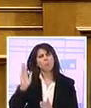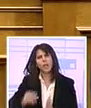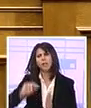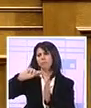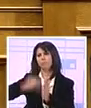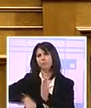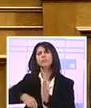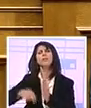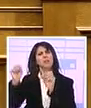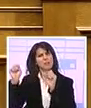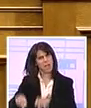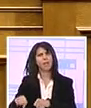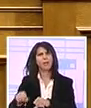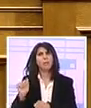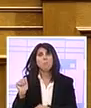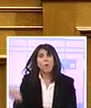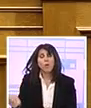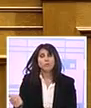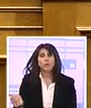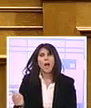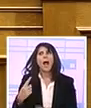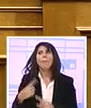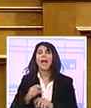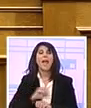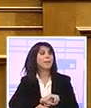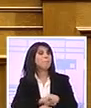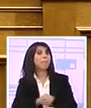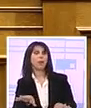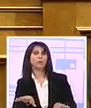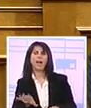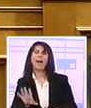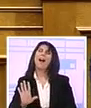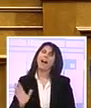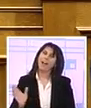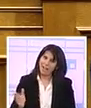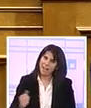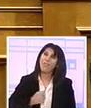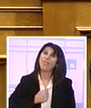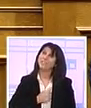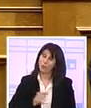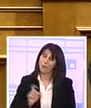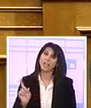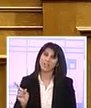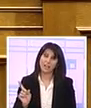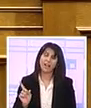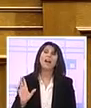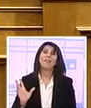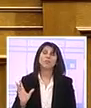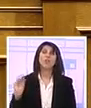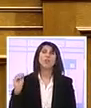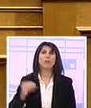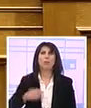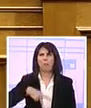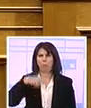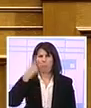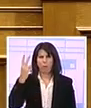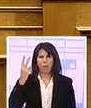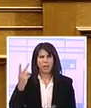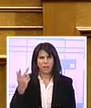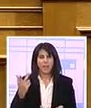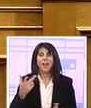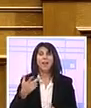υπογραφή και με απλή ενημέρωση. Αλλά για κακή σας τύχη, επειδή το κοινοβουλευτικό αυτό πραξικόπημα το κάνατε 2 μέρες